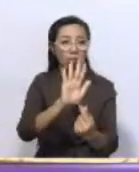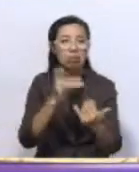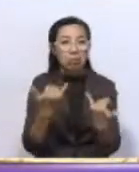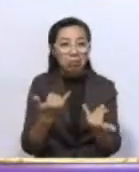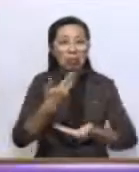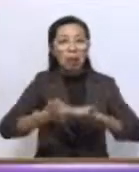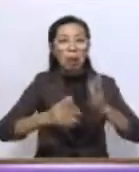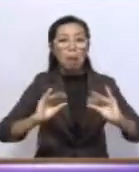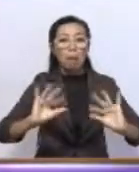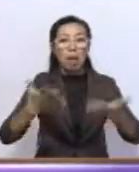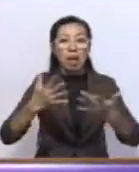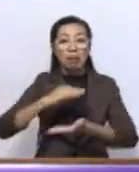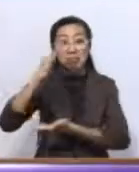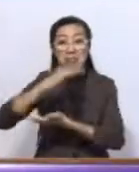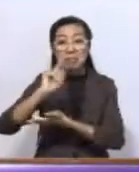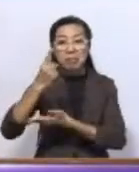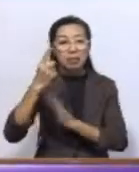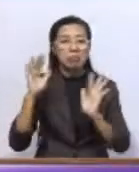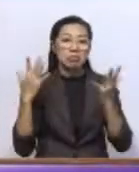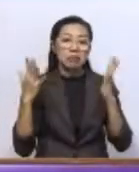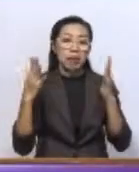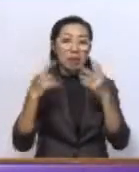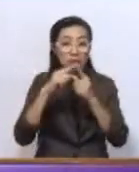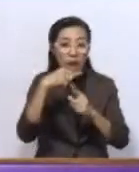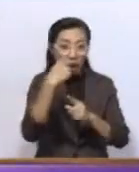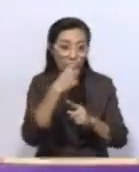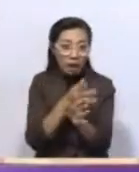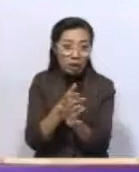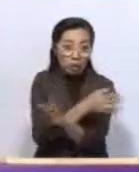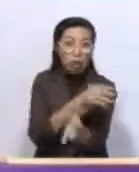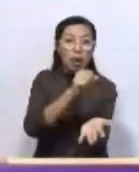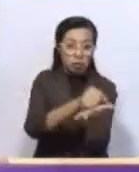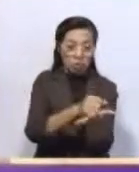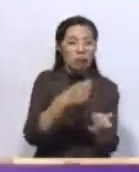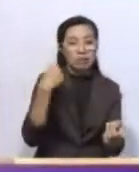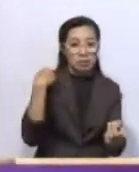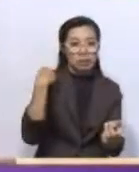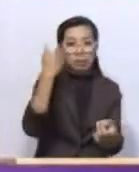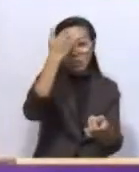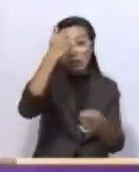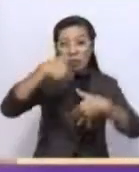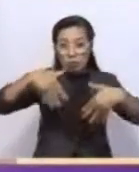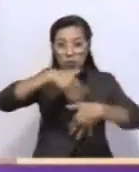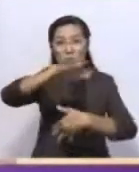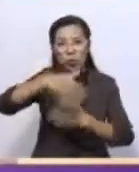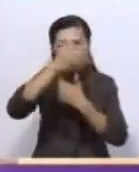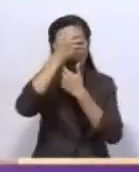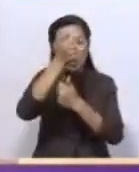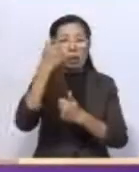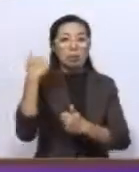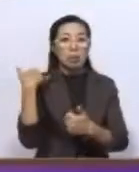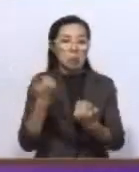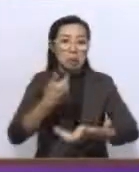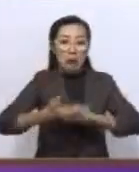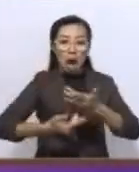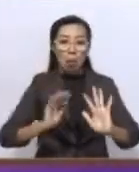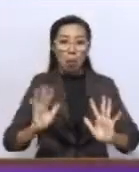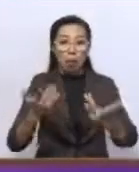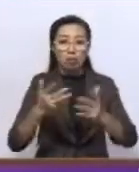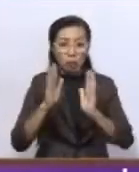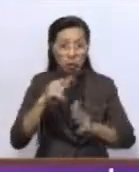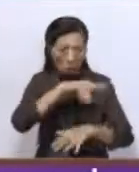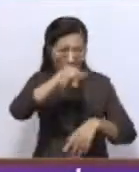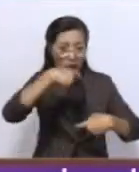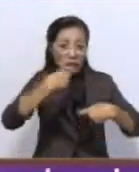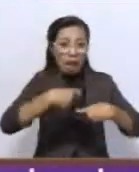แล้วไม่สามารถทำออกมาจำหน่ายได้นอกจากคนที่สั่งจองไว้เท่านั้นเนื่องจากได้รับความสนใจเป็นอย่างมากหลายคนบอกว่าเป็นของหายาก